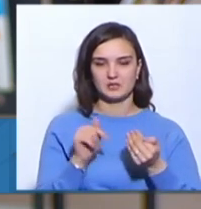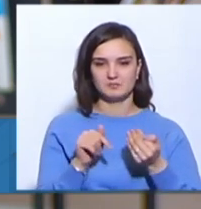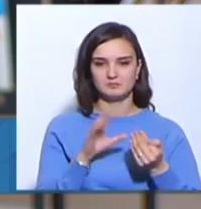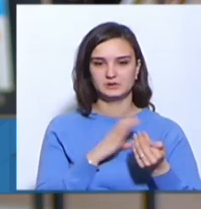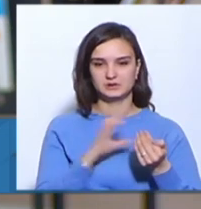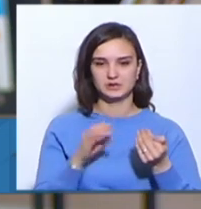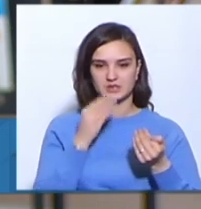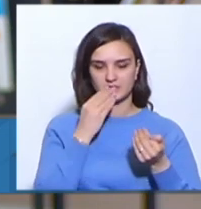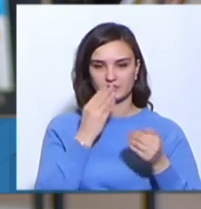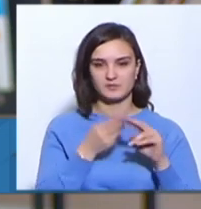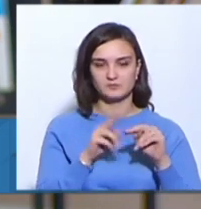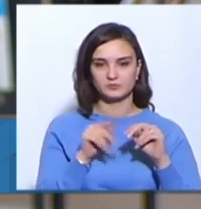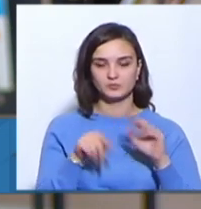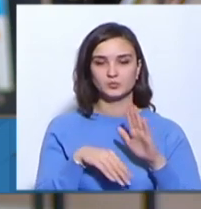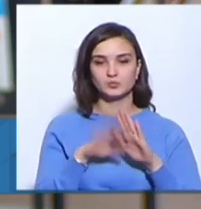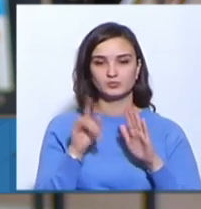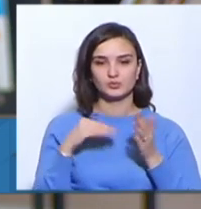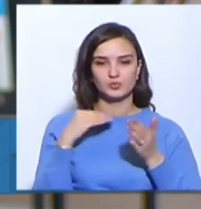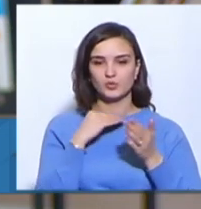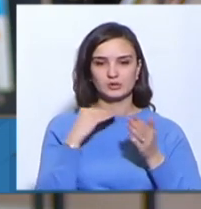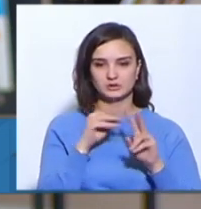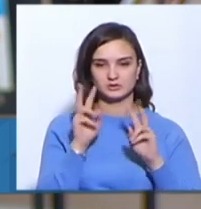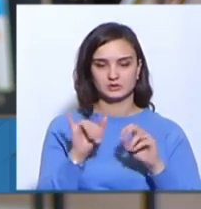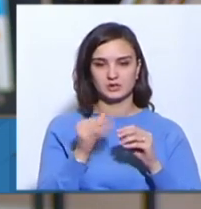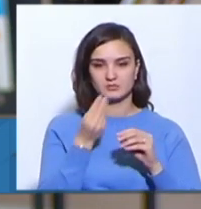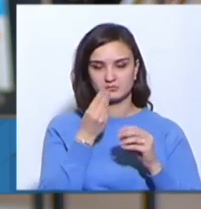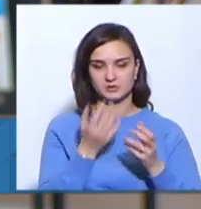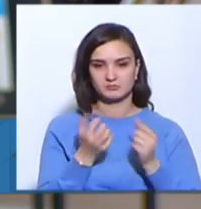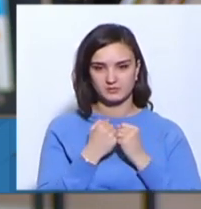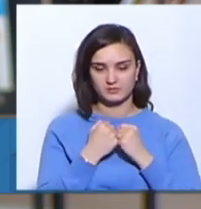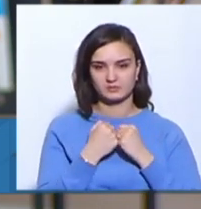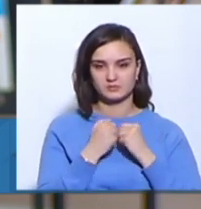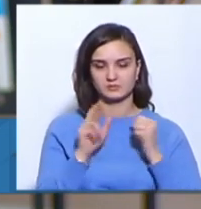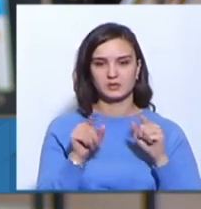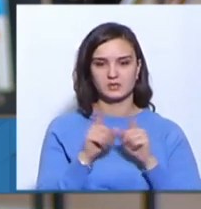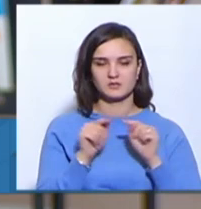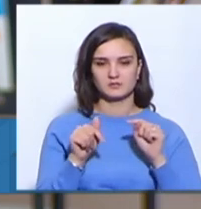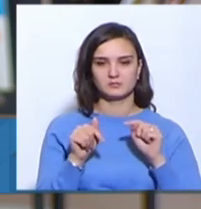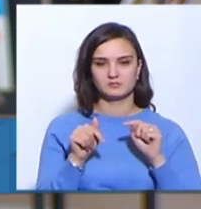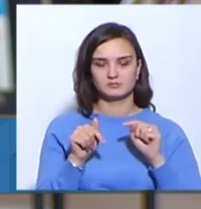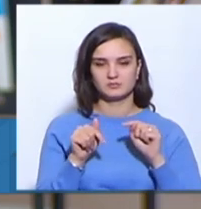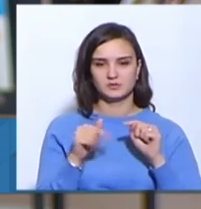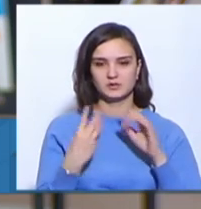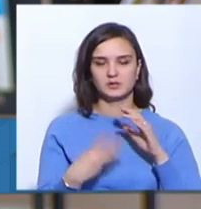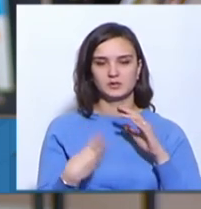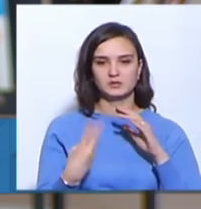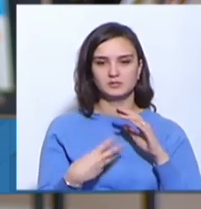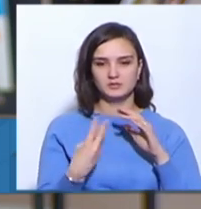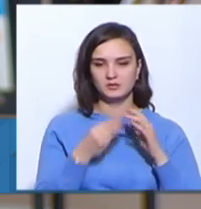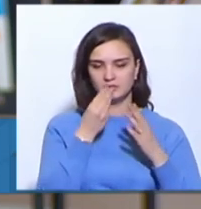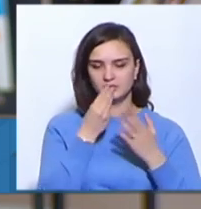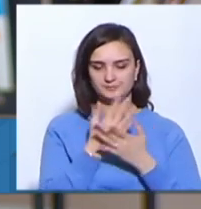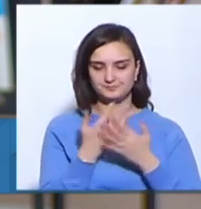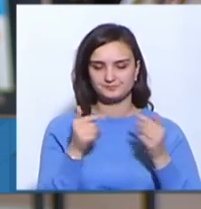მდიდარ საკვებს, ანუ უფრო ხორცეულს, სადაც მიირთმევენ და ასევე შებოლილ